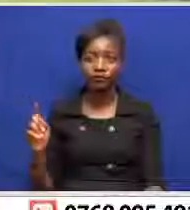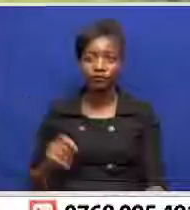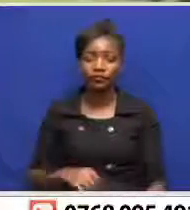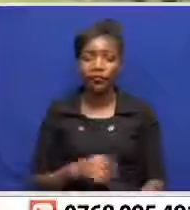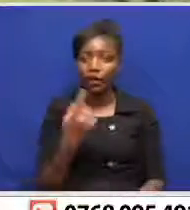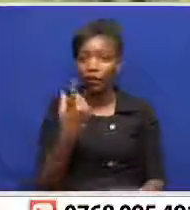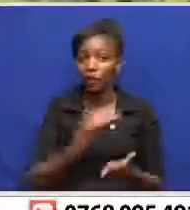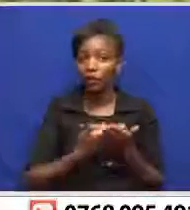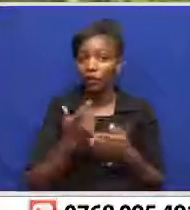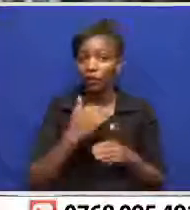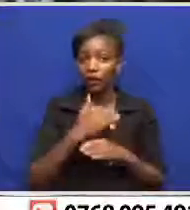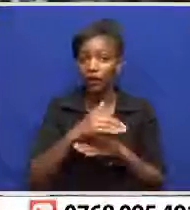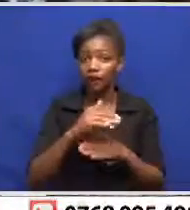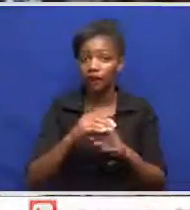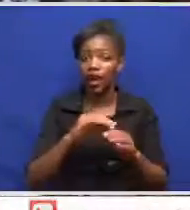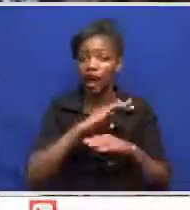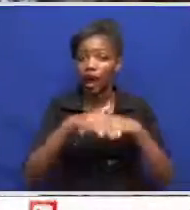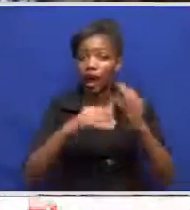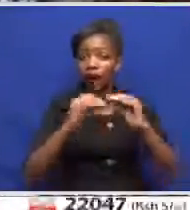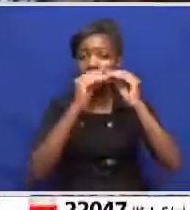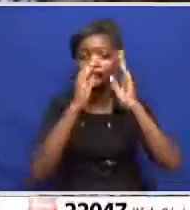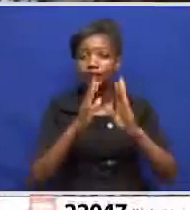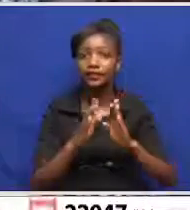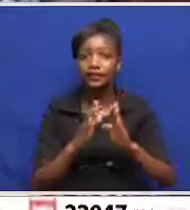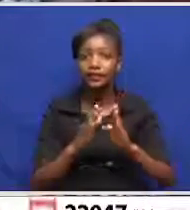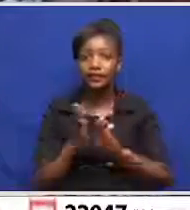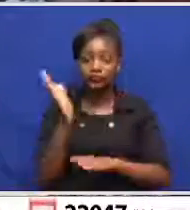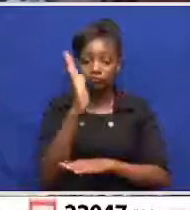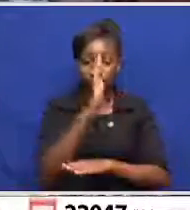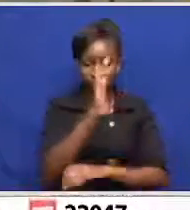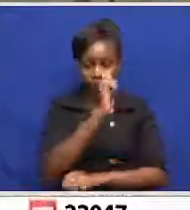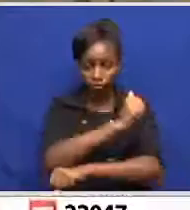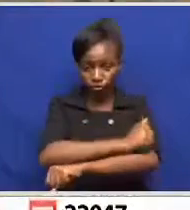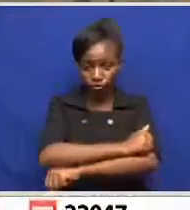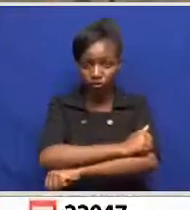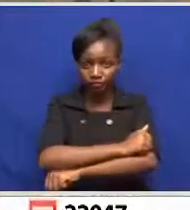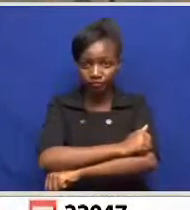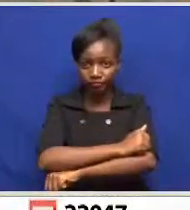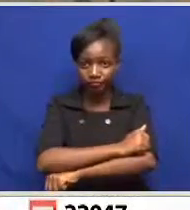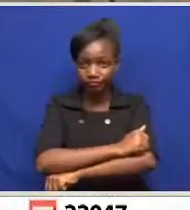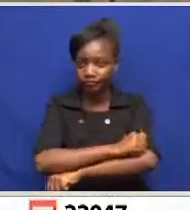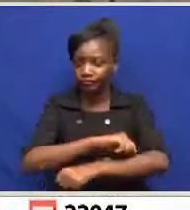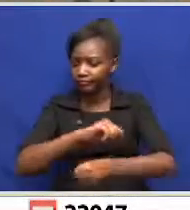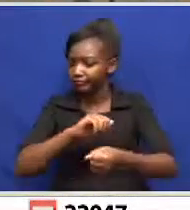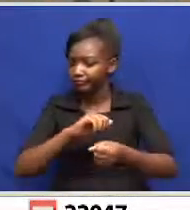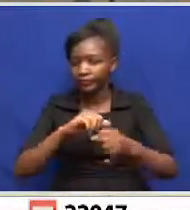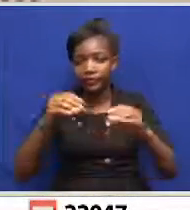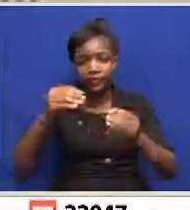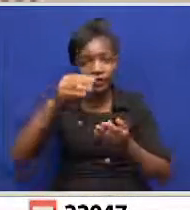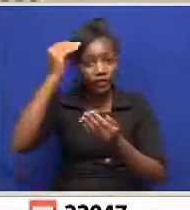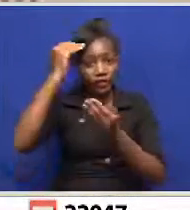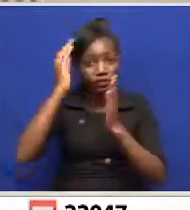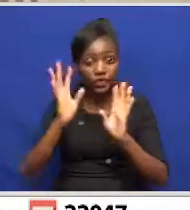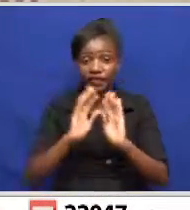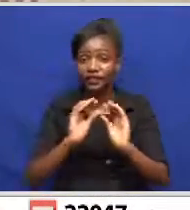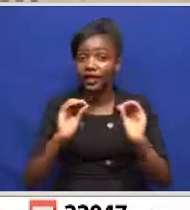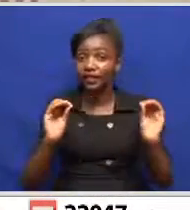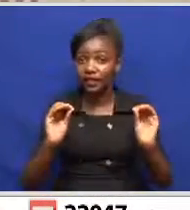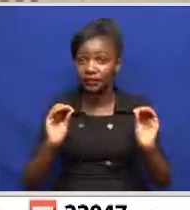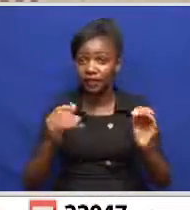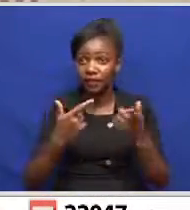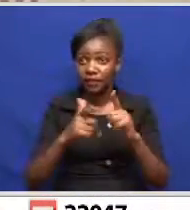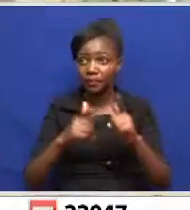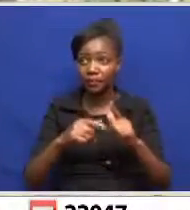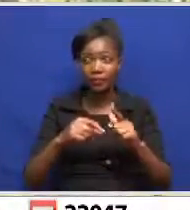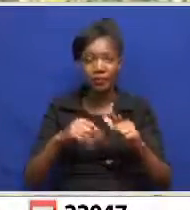Wiki moja tu baada ya walu kote nchini kurea shuli pasi ya wanafunzi walu katika Kati ndogo ya Nav holo wame fedh eswa